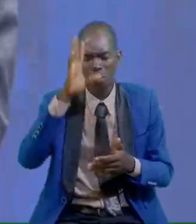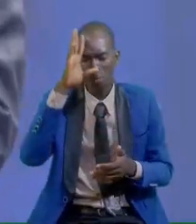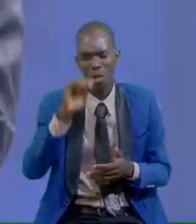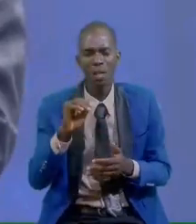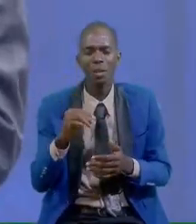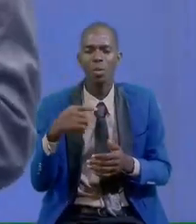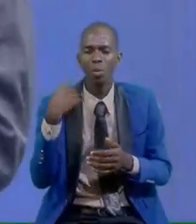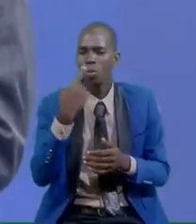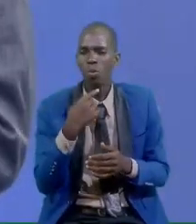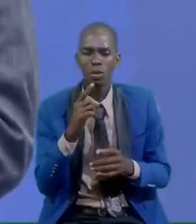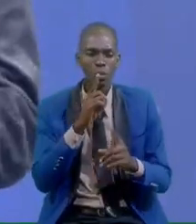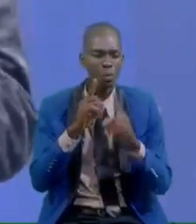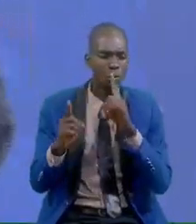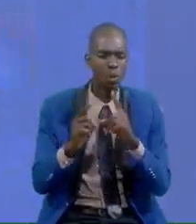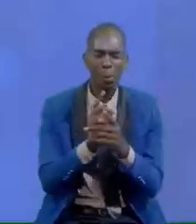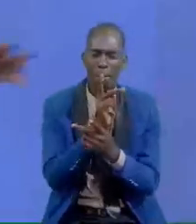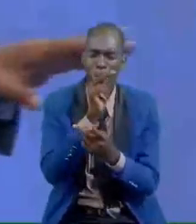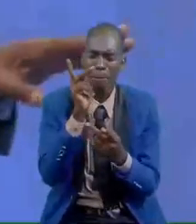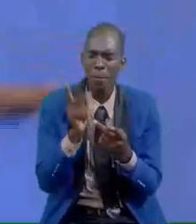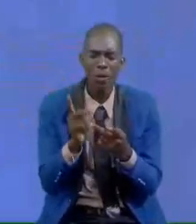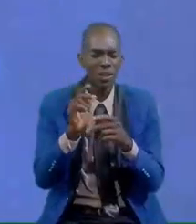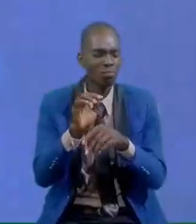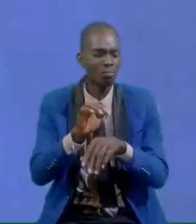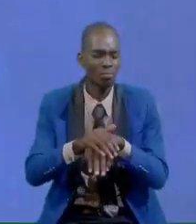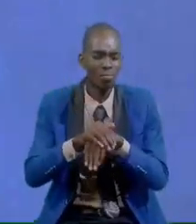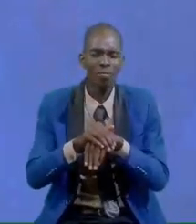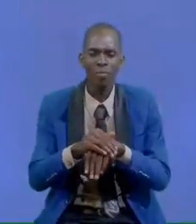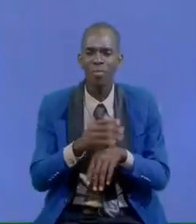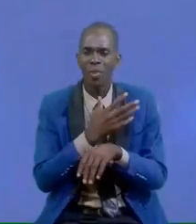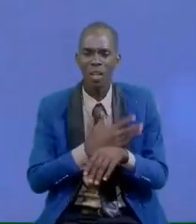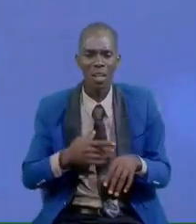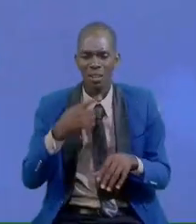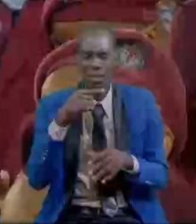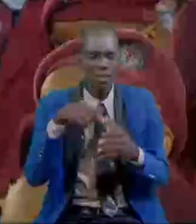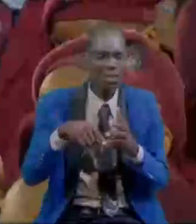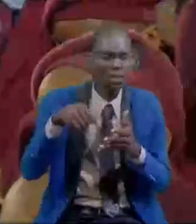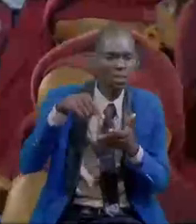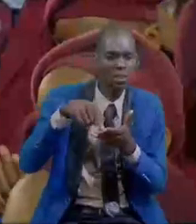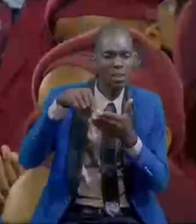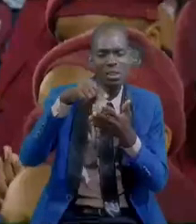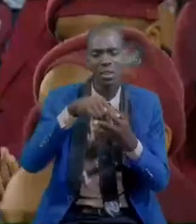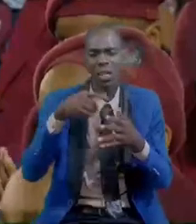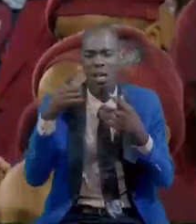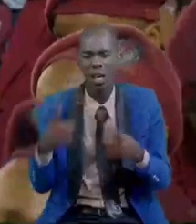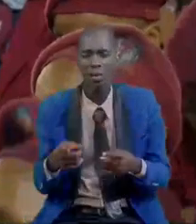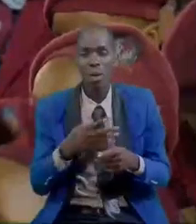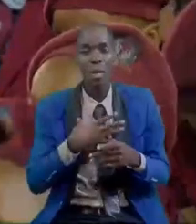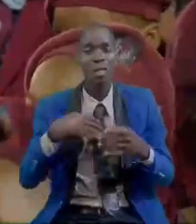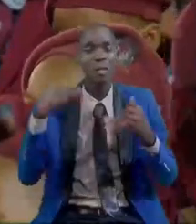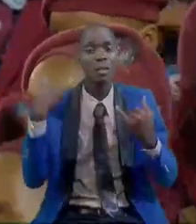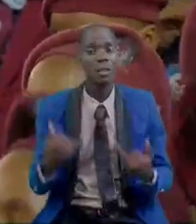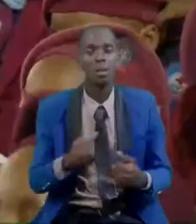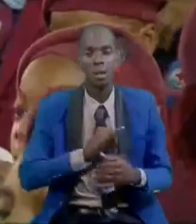anglais. Il a parlé un anglais parfait et il a dit, ceci est arrivé, cela est arrivé, mais maintenant je suis libre.